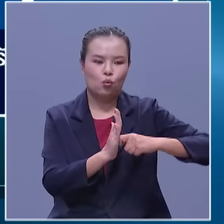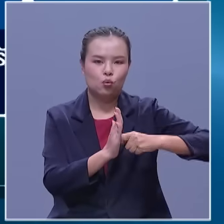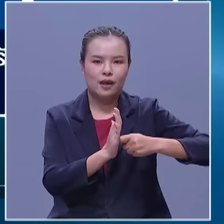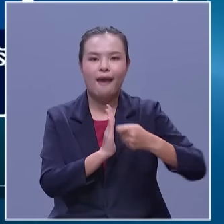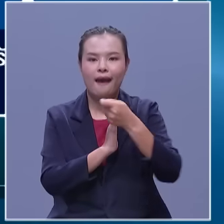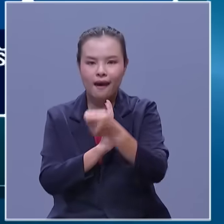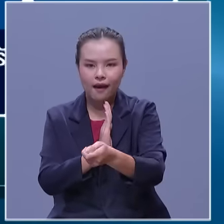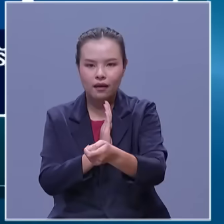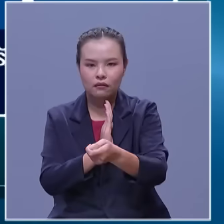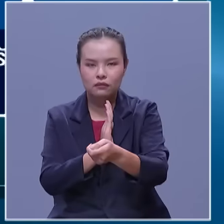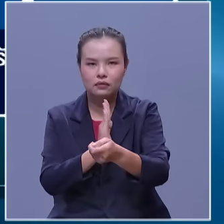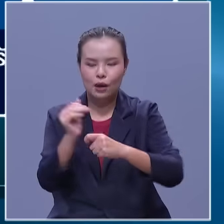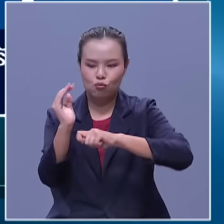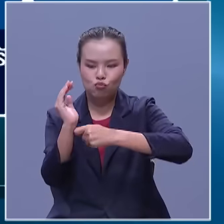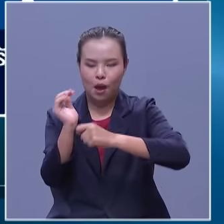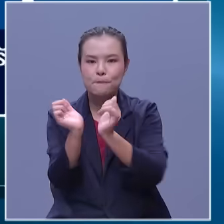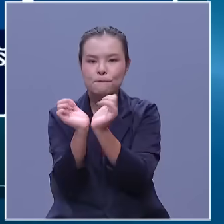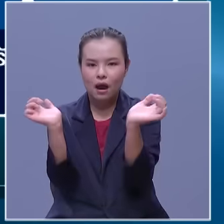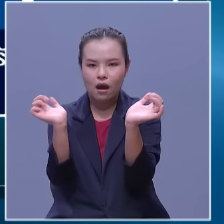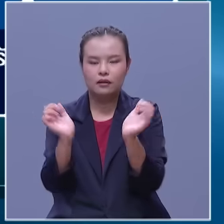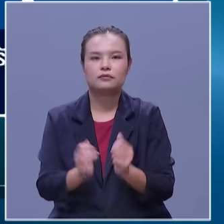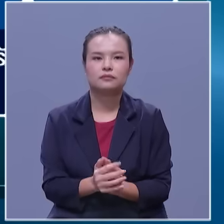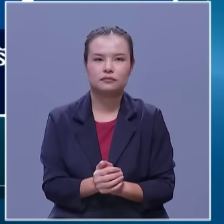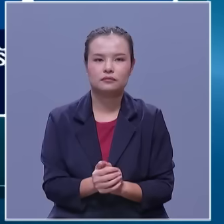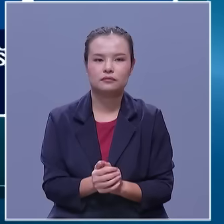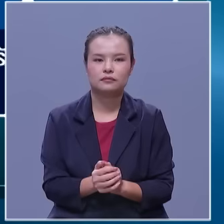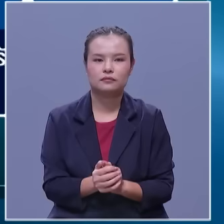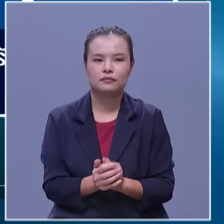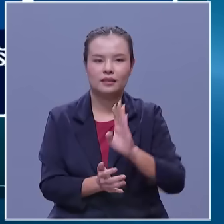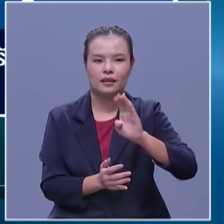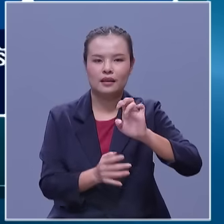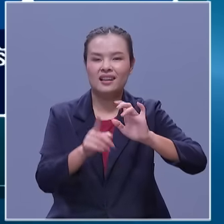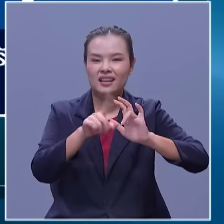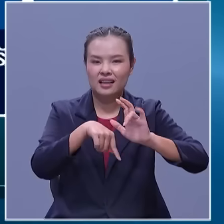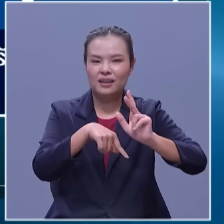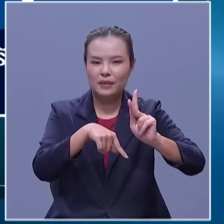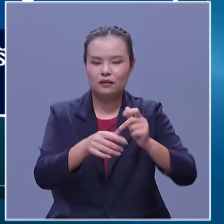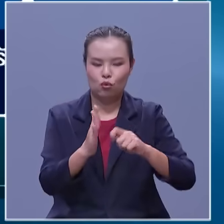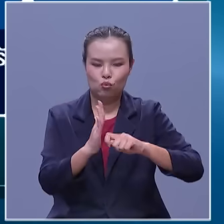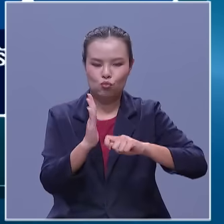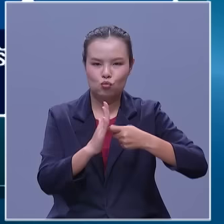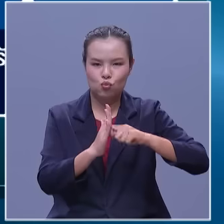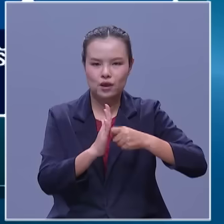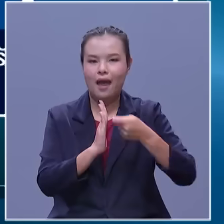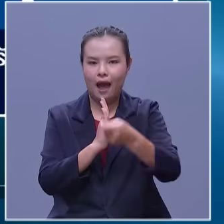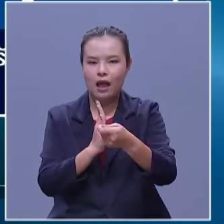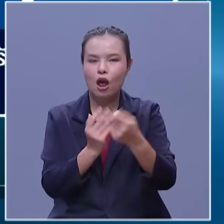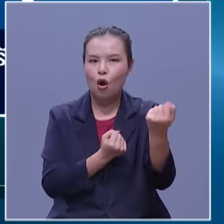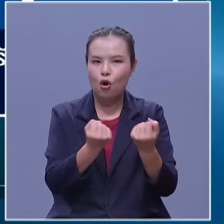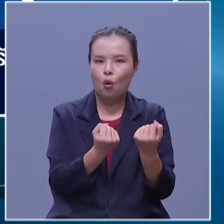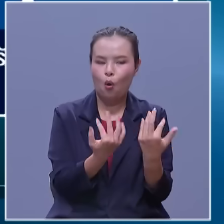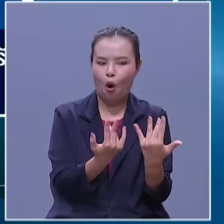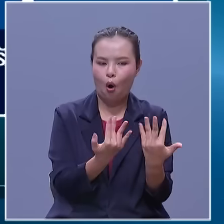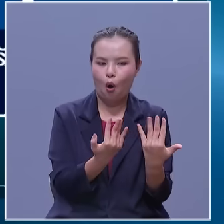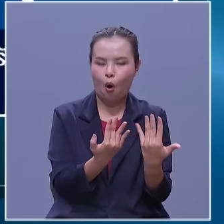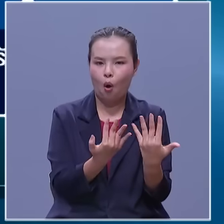ให้เสี่ยแป้งใช้ในการไขตรวนนะครับนายจักรีหรือว่าบิ๊กเป็นคนที่เอากุญแจมาให้แล้วก็รออยู่ในรถเพื่อเตรียม